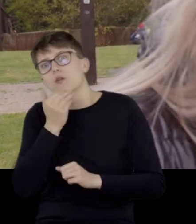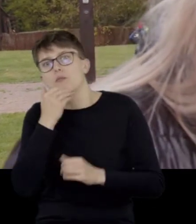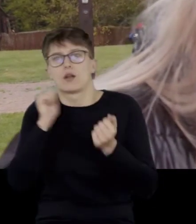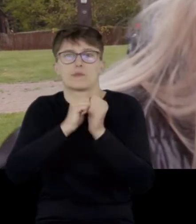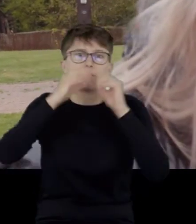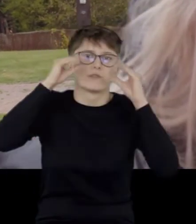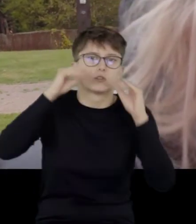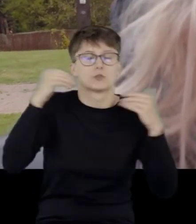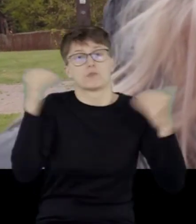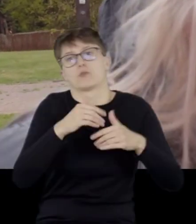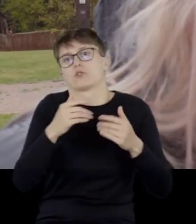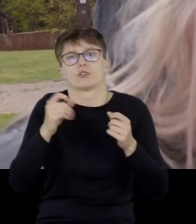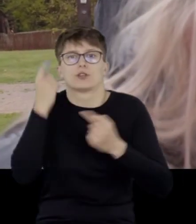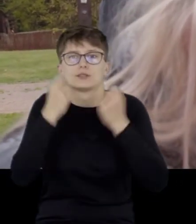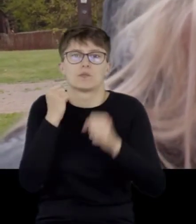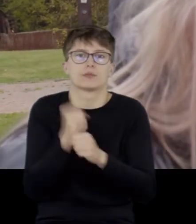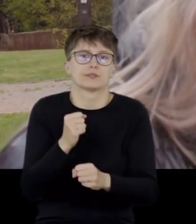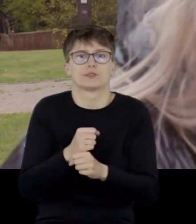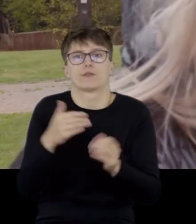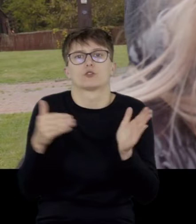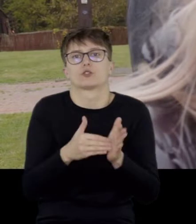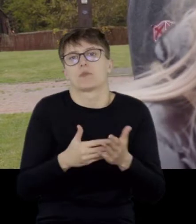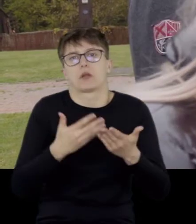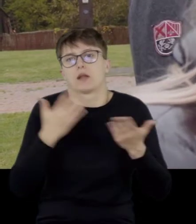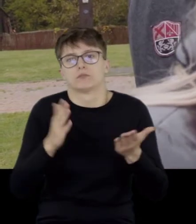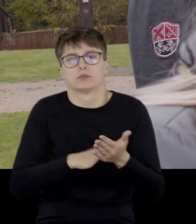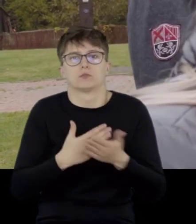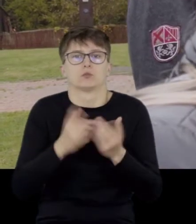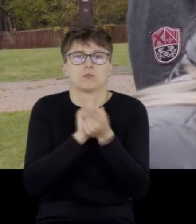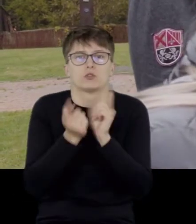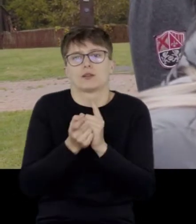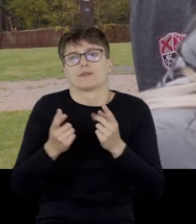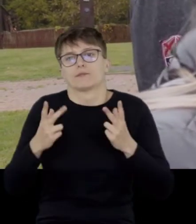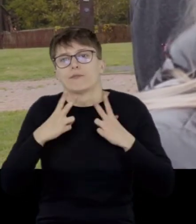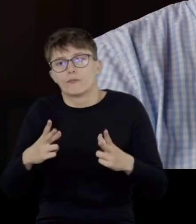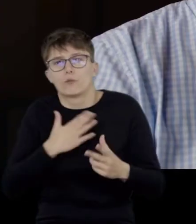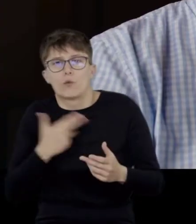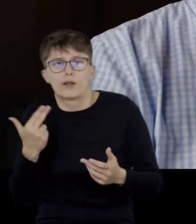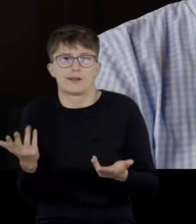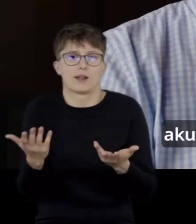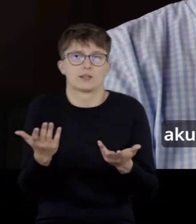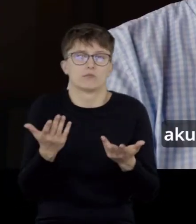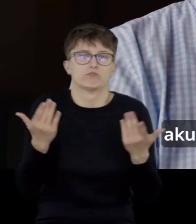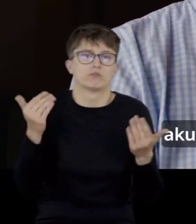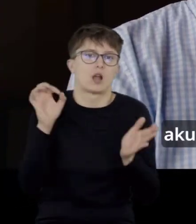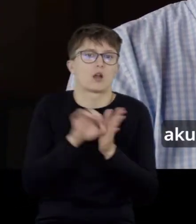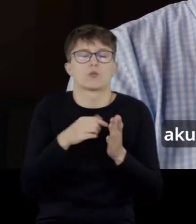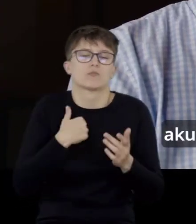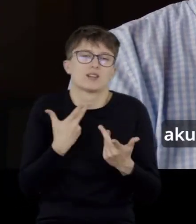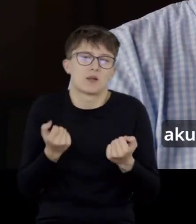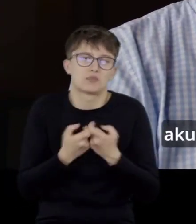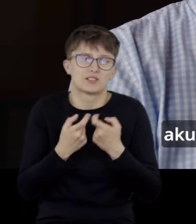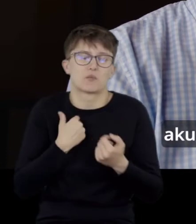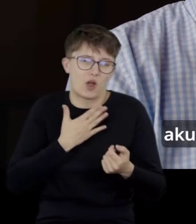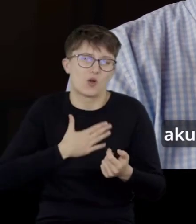wieczorem. Zdarza się, że trzeba, trzeba pracować i spotkam się i w weekendy. Akurat mi to nie przeszkadza,